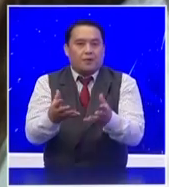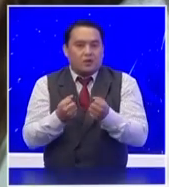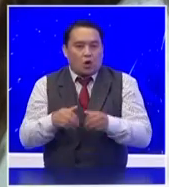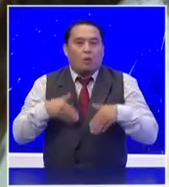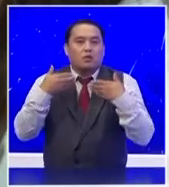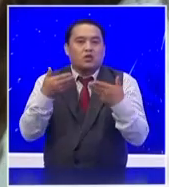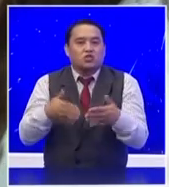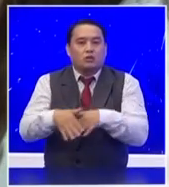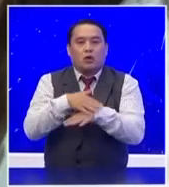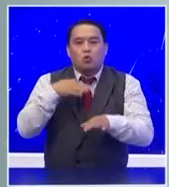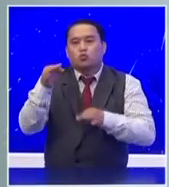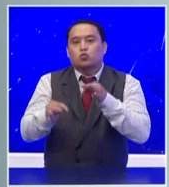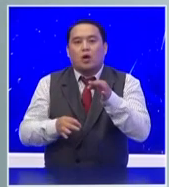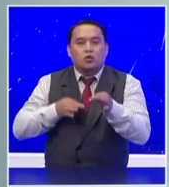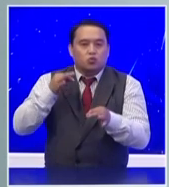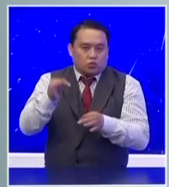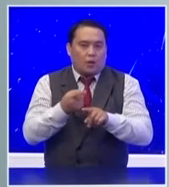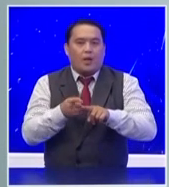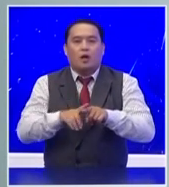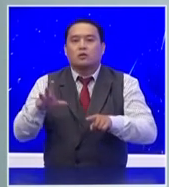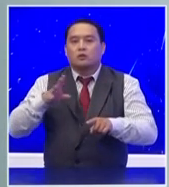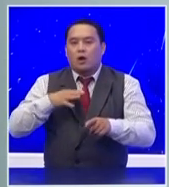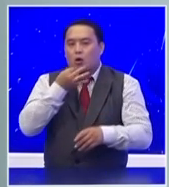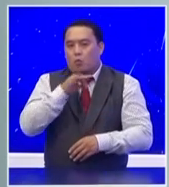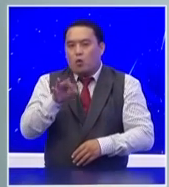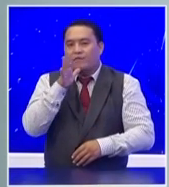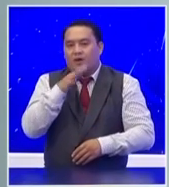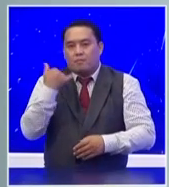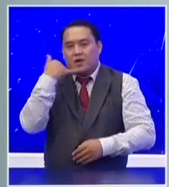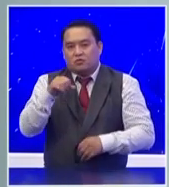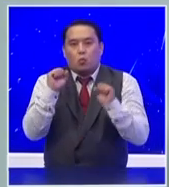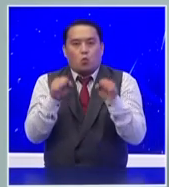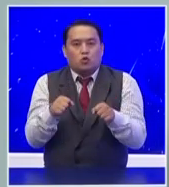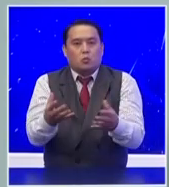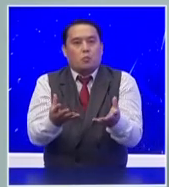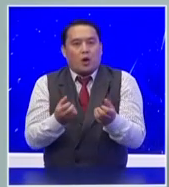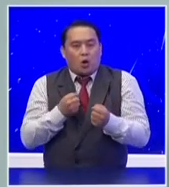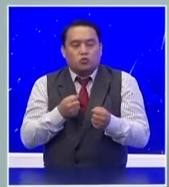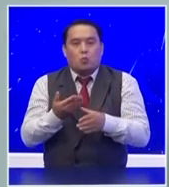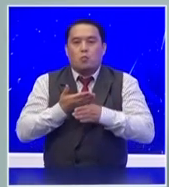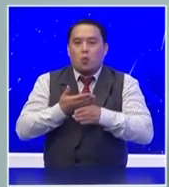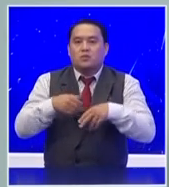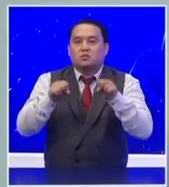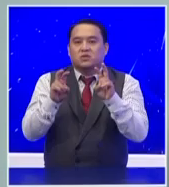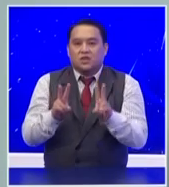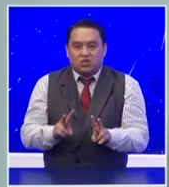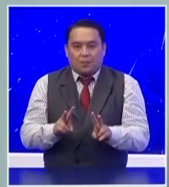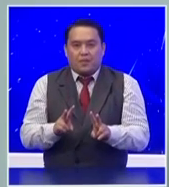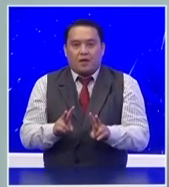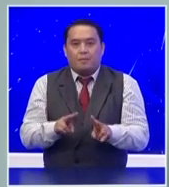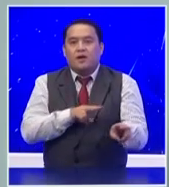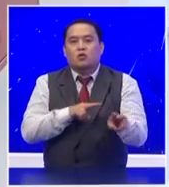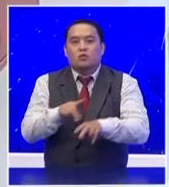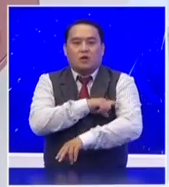принимают обращения от населения круглосуточно. То есть в любое время позвонивший может получить помощь квалифицированного специалиста. Под